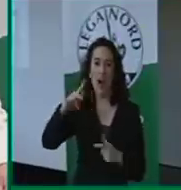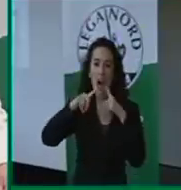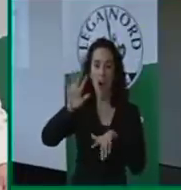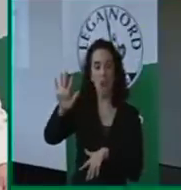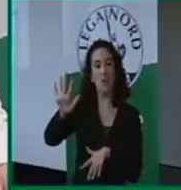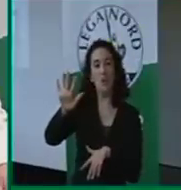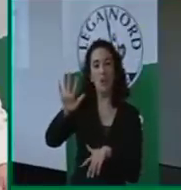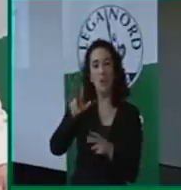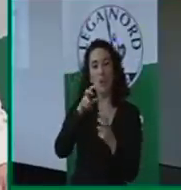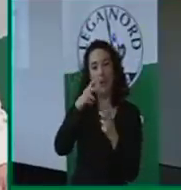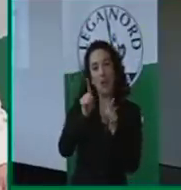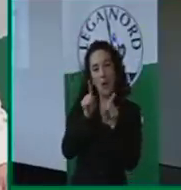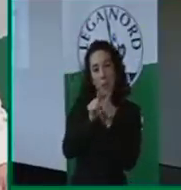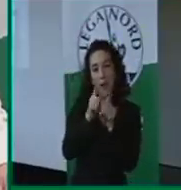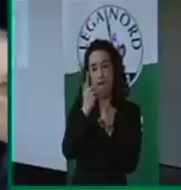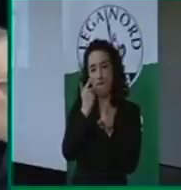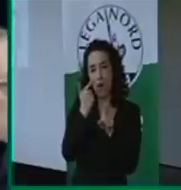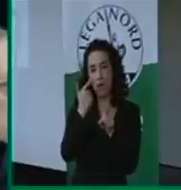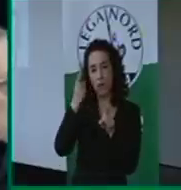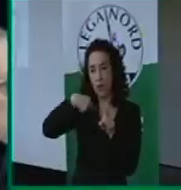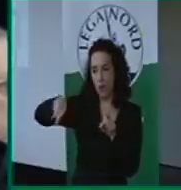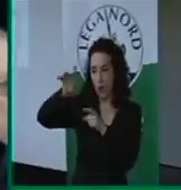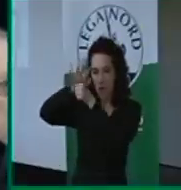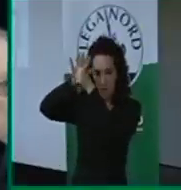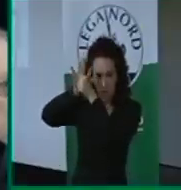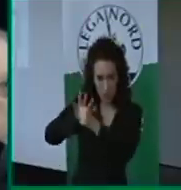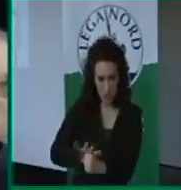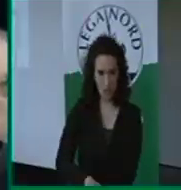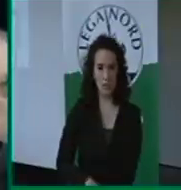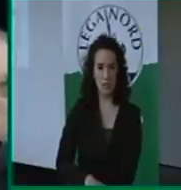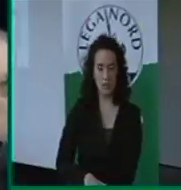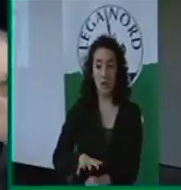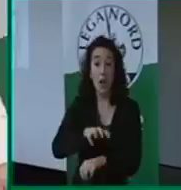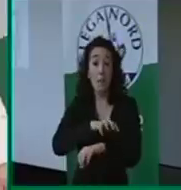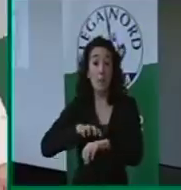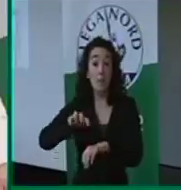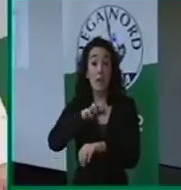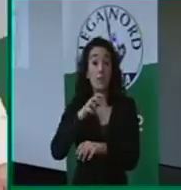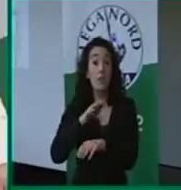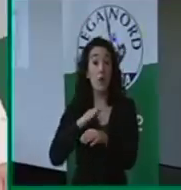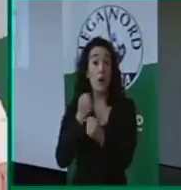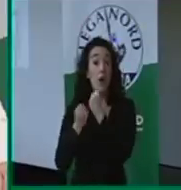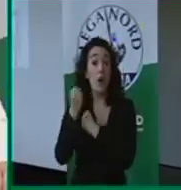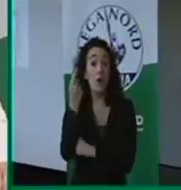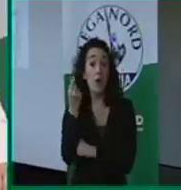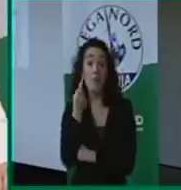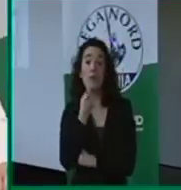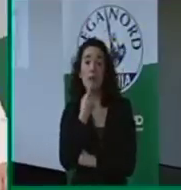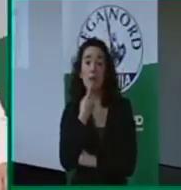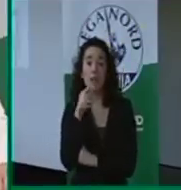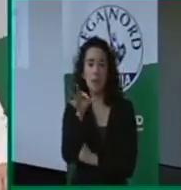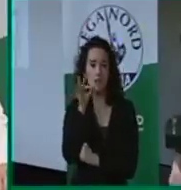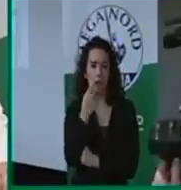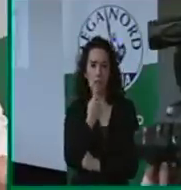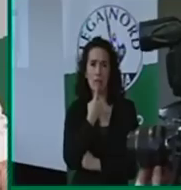il compito che ministro dell'economia hanno scelto il peggio del peggio del peggio è stato scelto con l'avallo